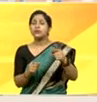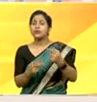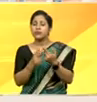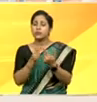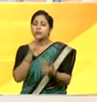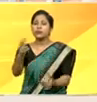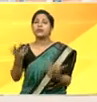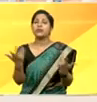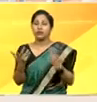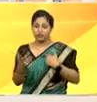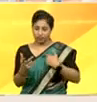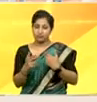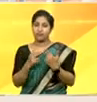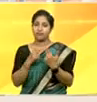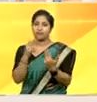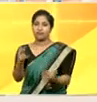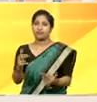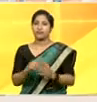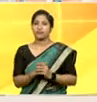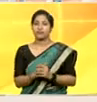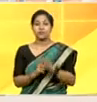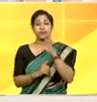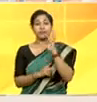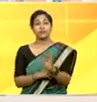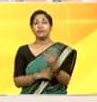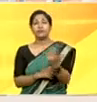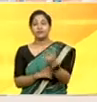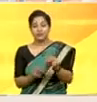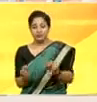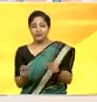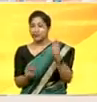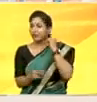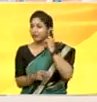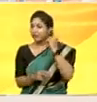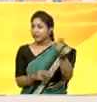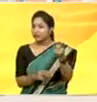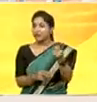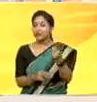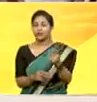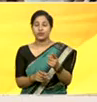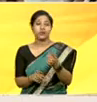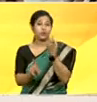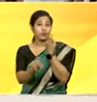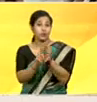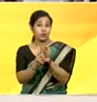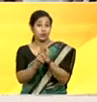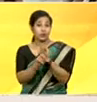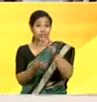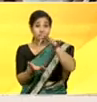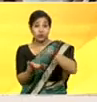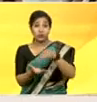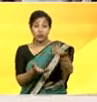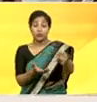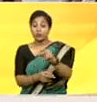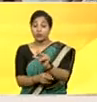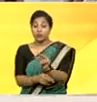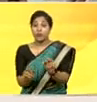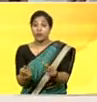पूरी बात बताते हैं। दरअसल ये कुवैत रेडियो के एक प्रसारण की क्लिप